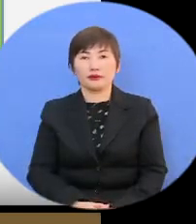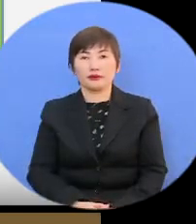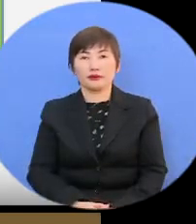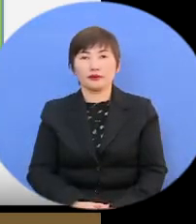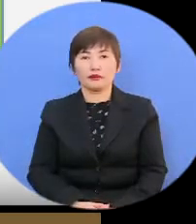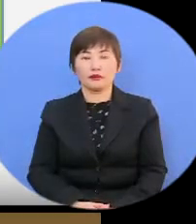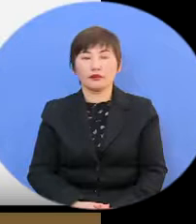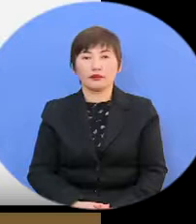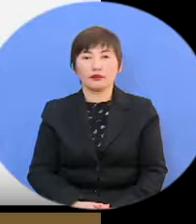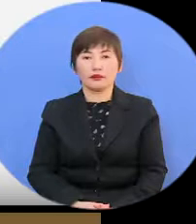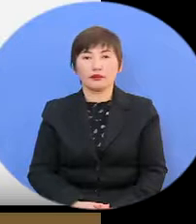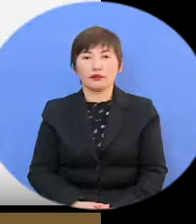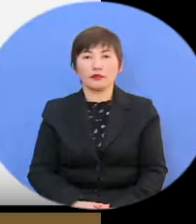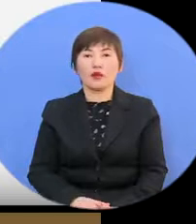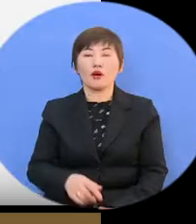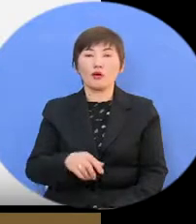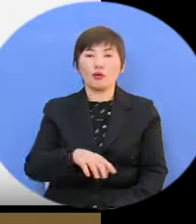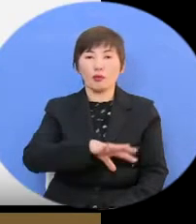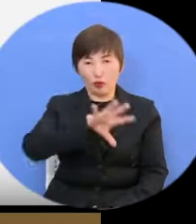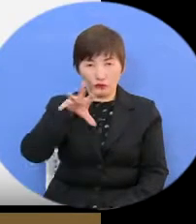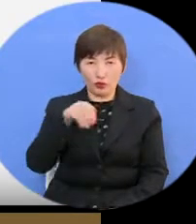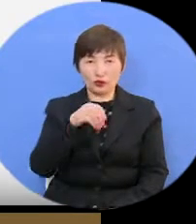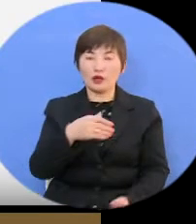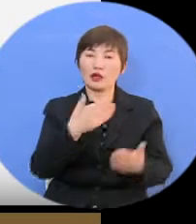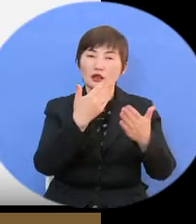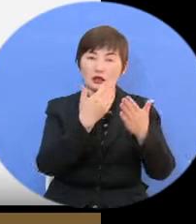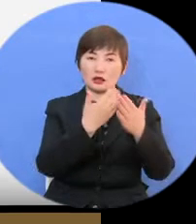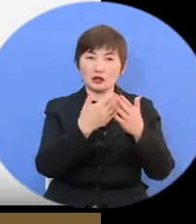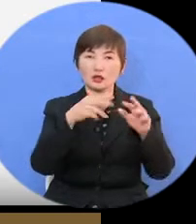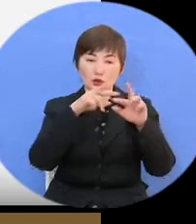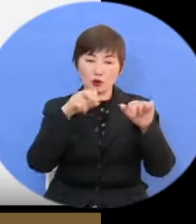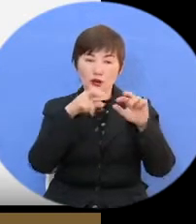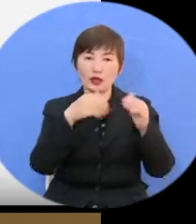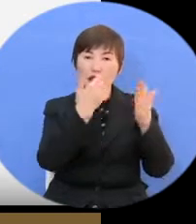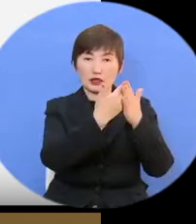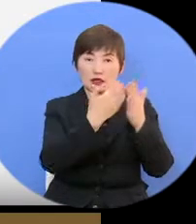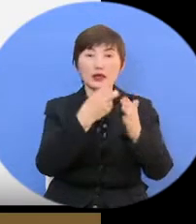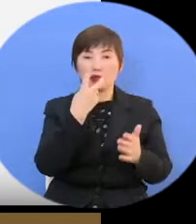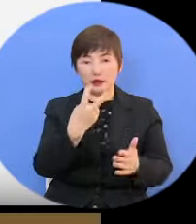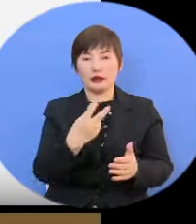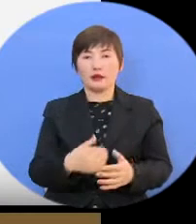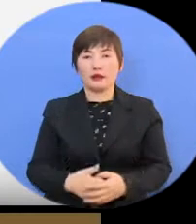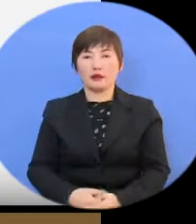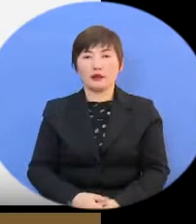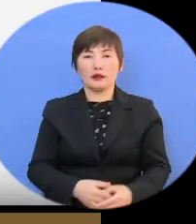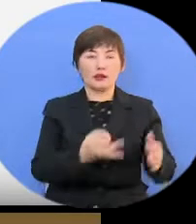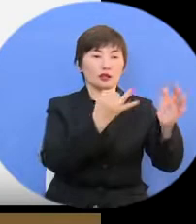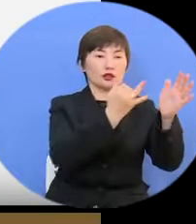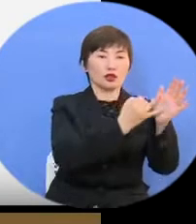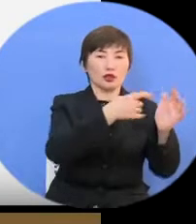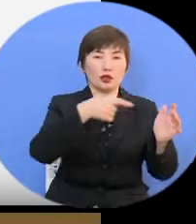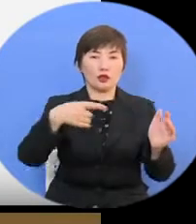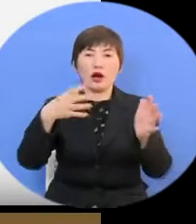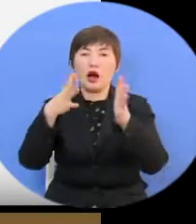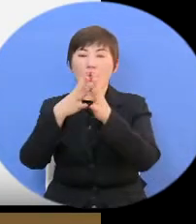За одоо тэгвэл бүгдээрээ бодит жишээ судалгаан дээр тулгуурсан жишээг харъя. За 7-аас 16 насны